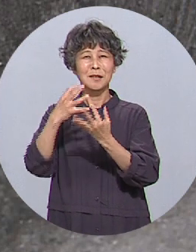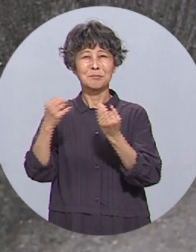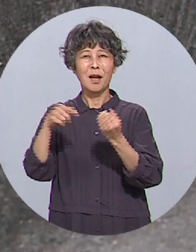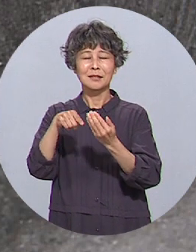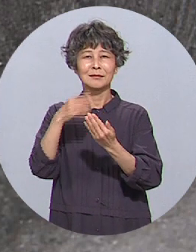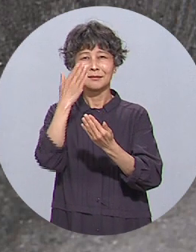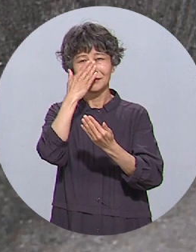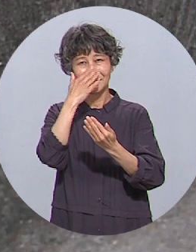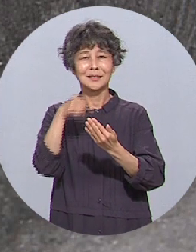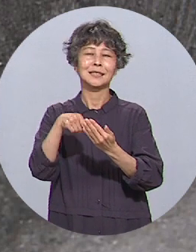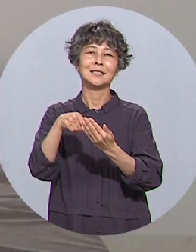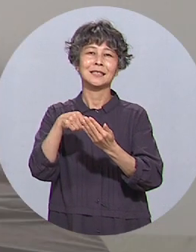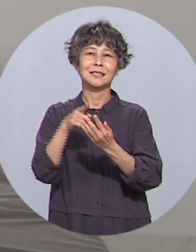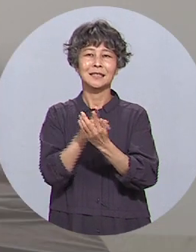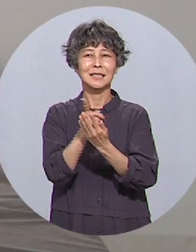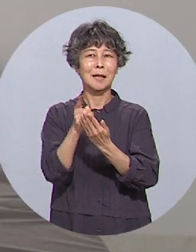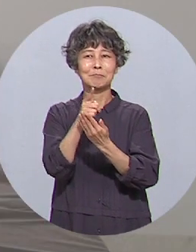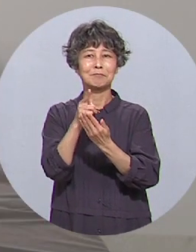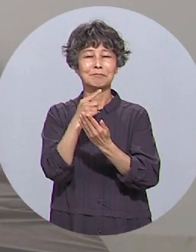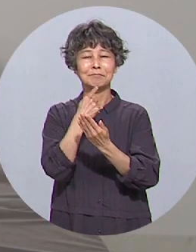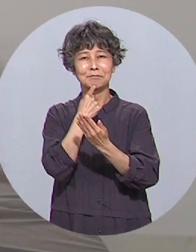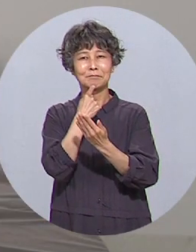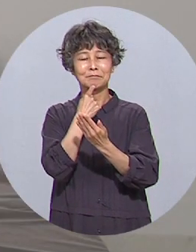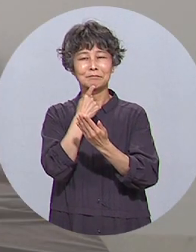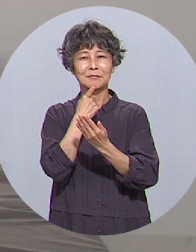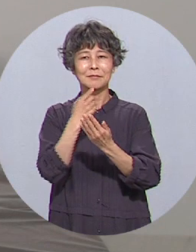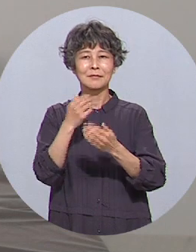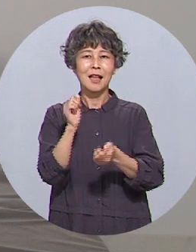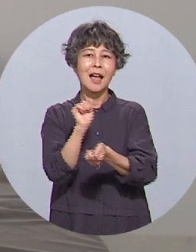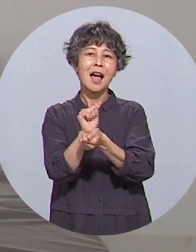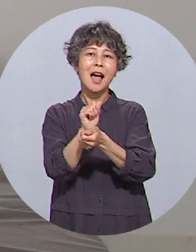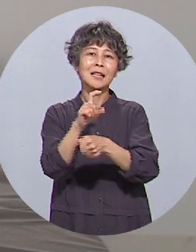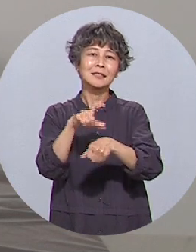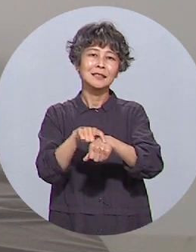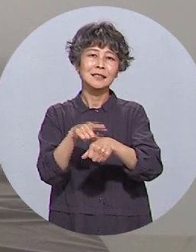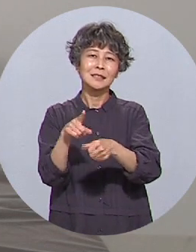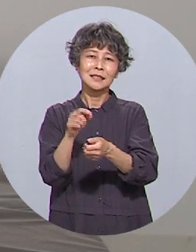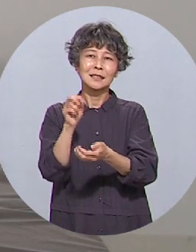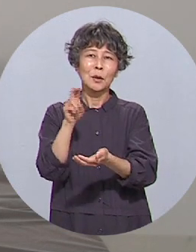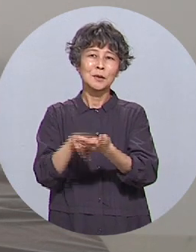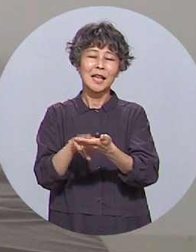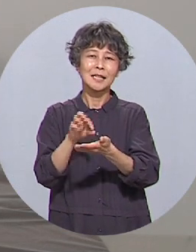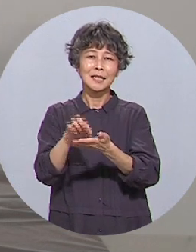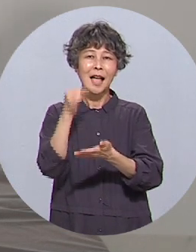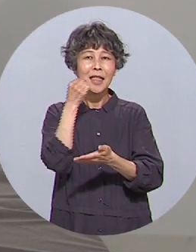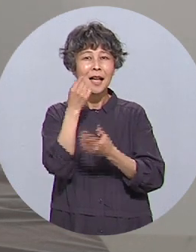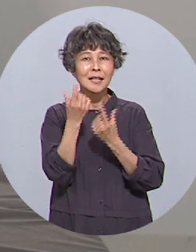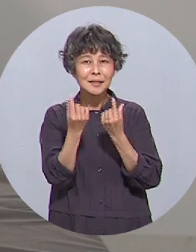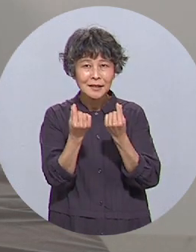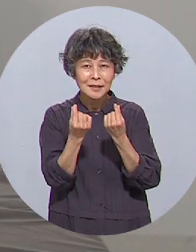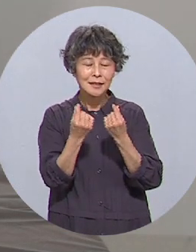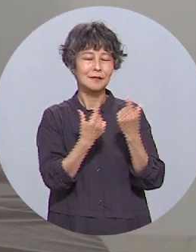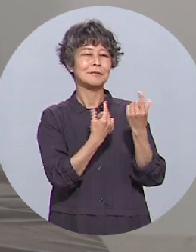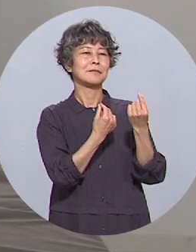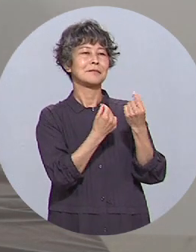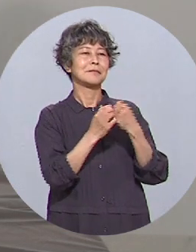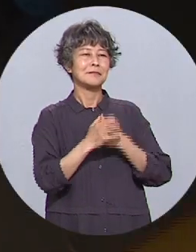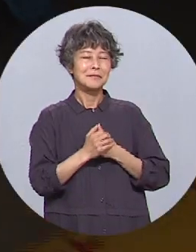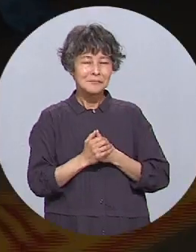ね。 これだとやっぱり犯人特定にはちょっと使えませんよね。 そうですね。 ね、